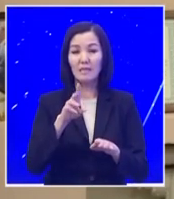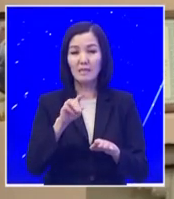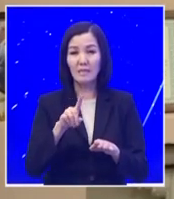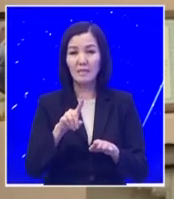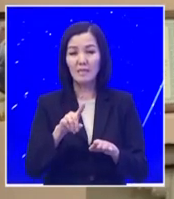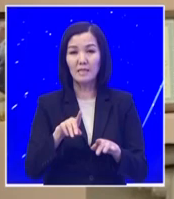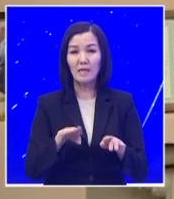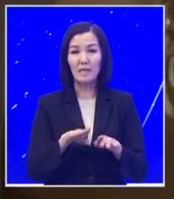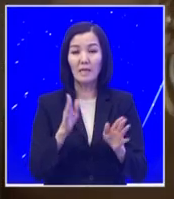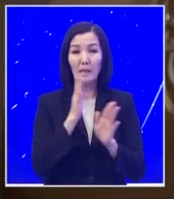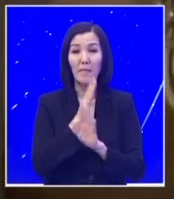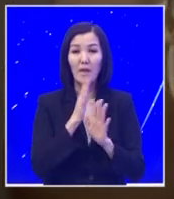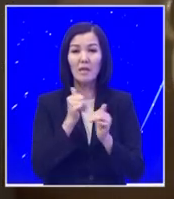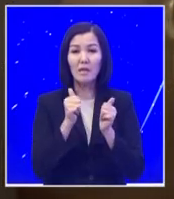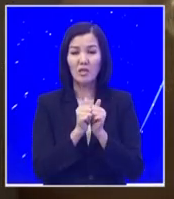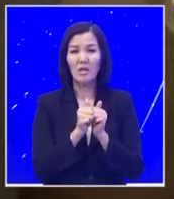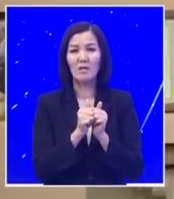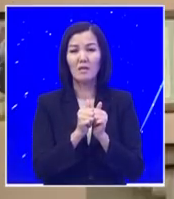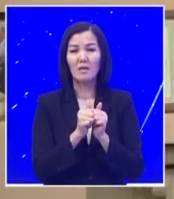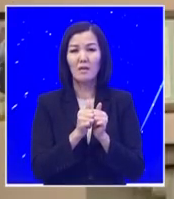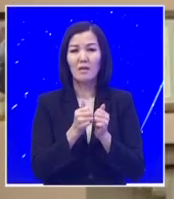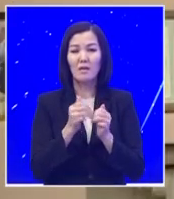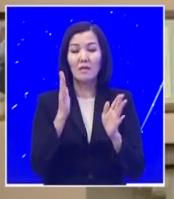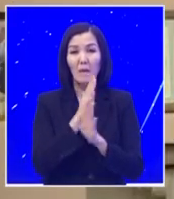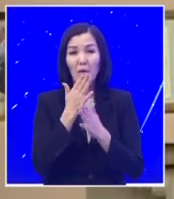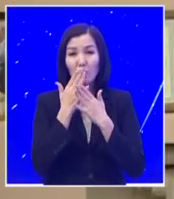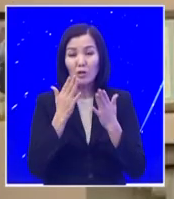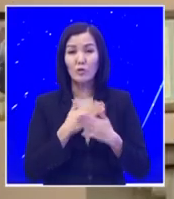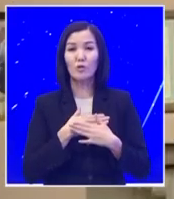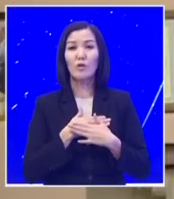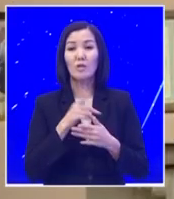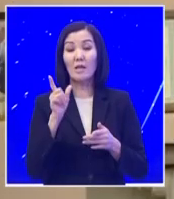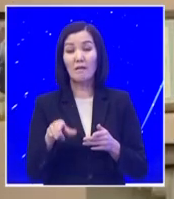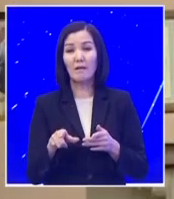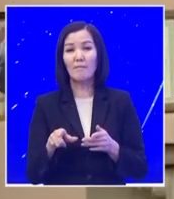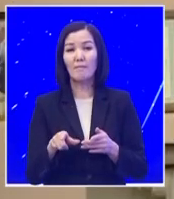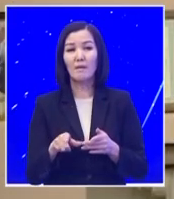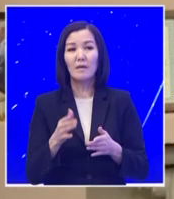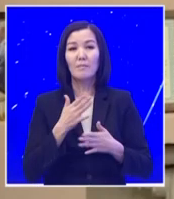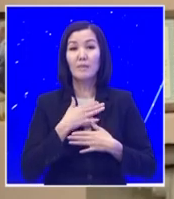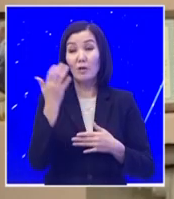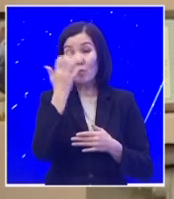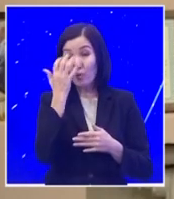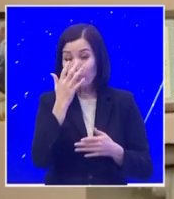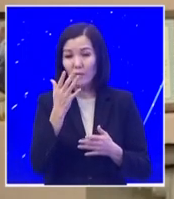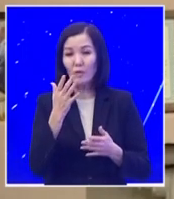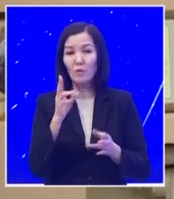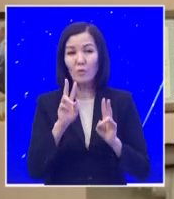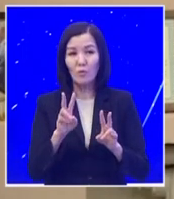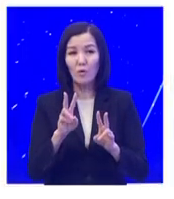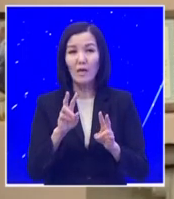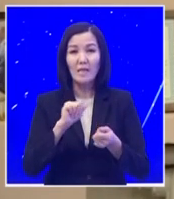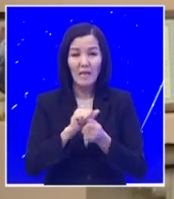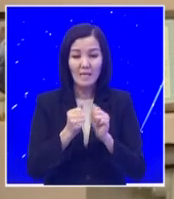мен айттым ғой, енді сирек кездеседі деп. Біздің көзімізге көрінбейтін, ал енді Танзиля сол бір кішкентай тасты